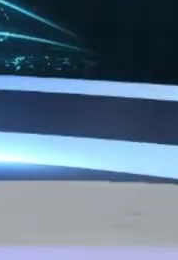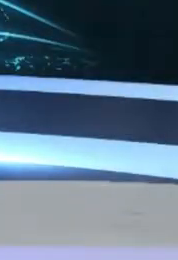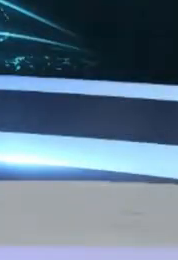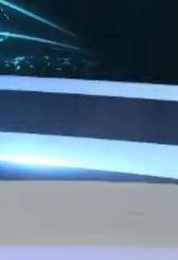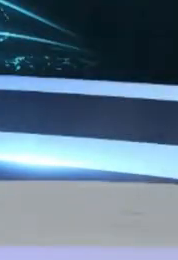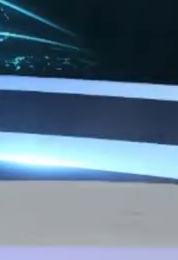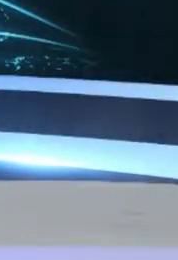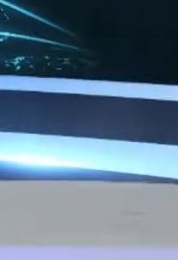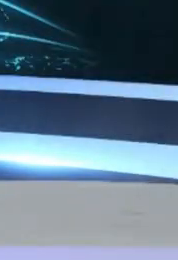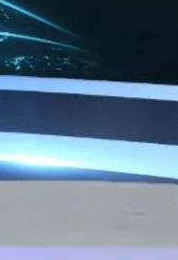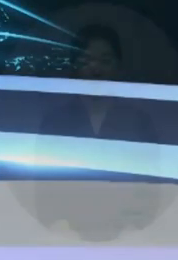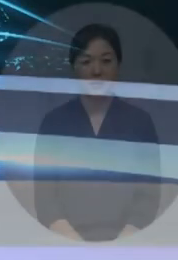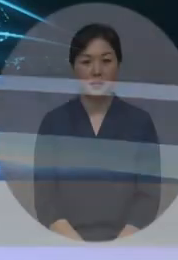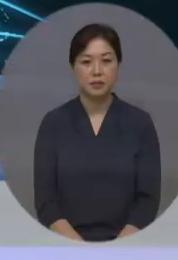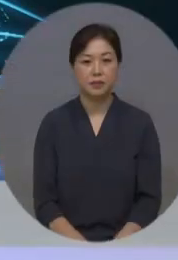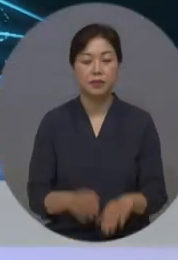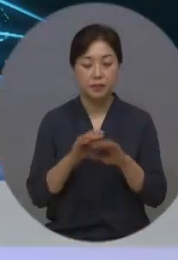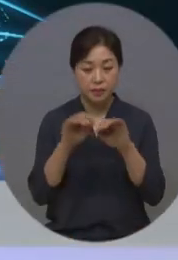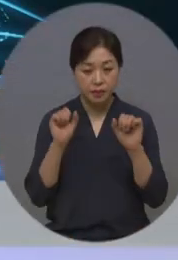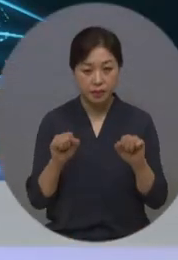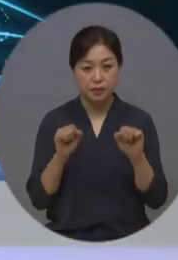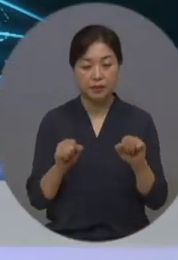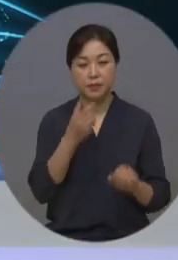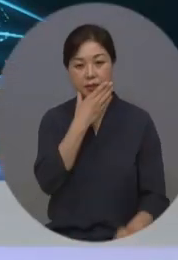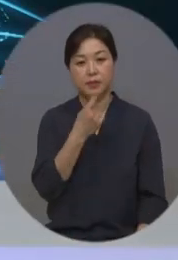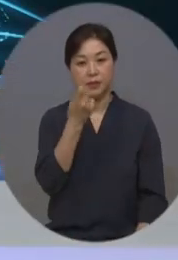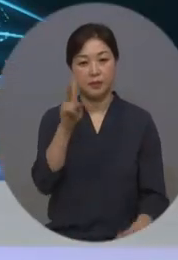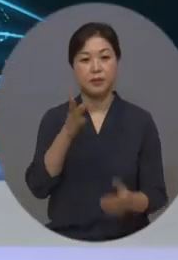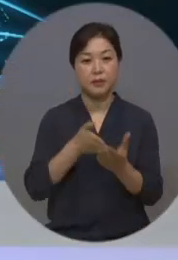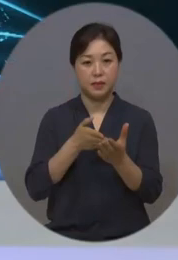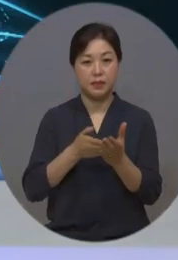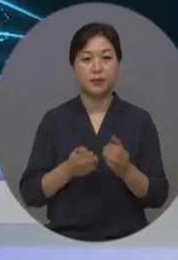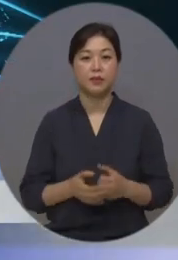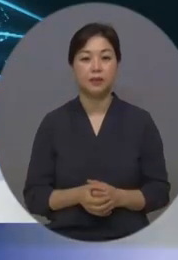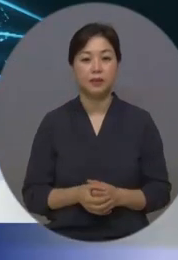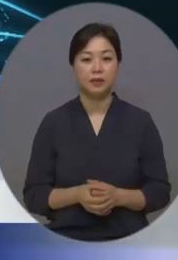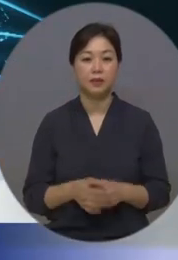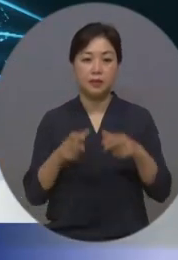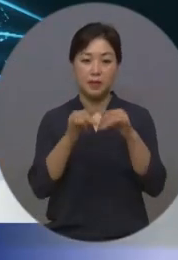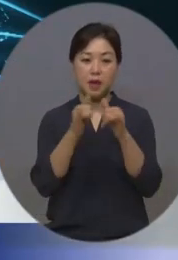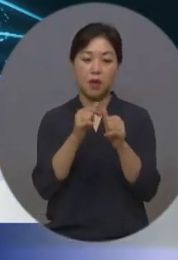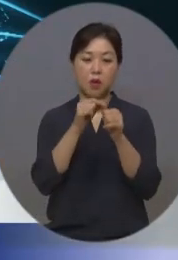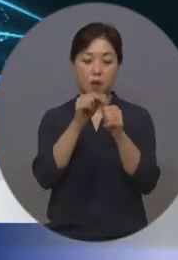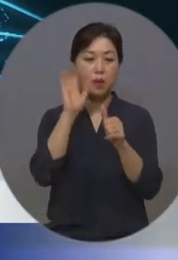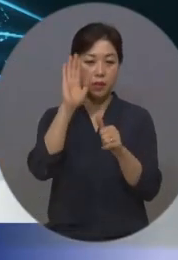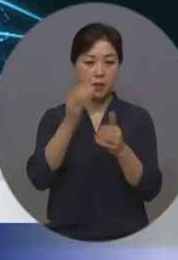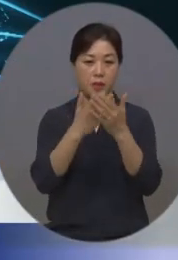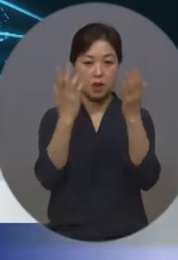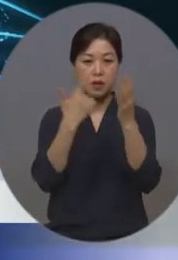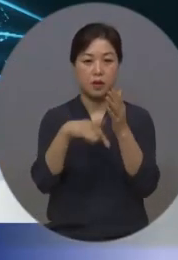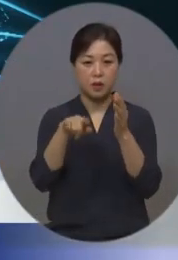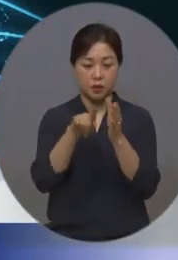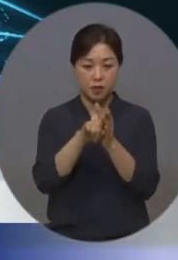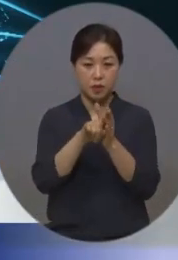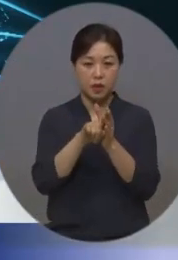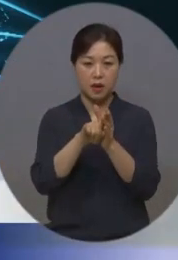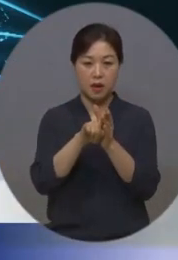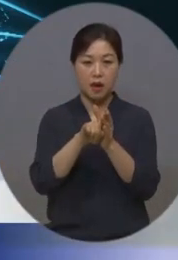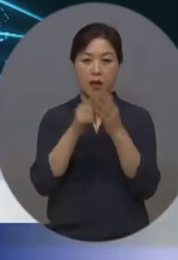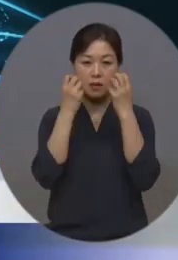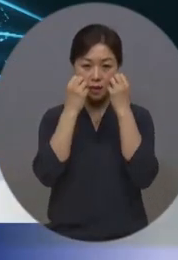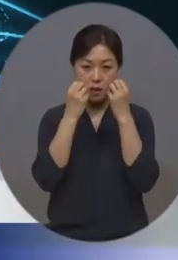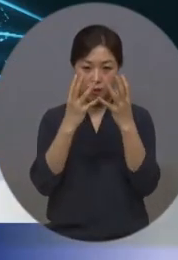er 시청자 여러분 안녕하십니까 복지 tv 냈습니다 장애인 고용에 미래를 밝히기 위한 혁신 전략이